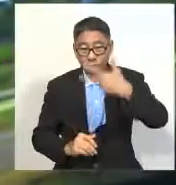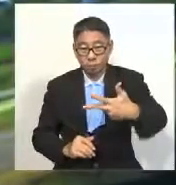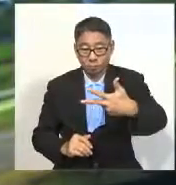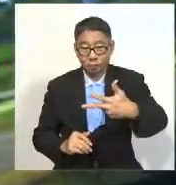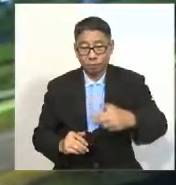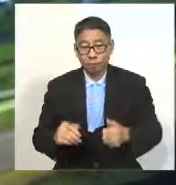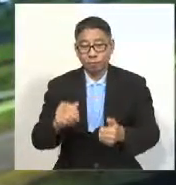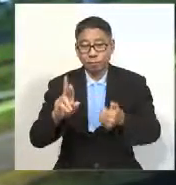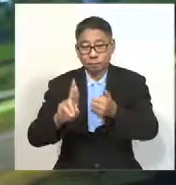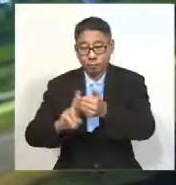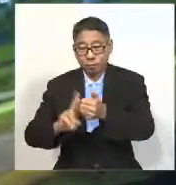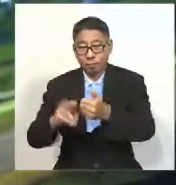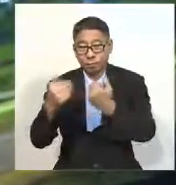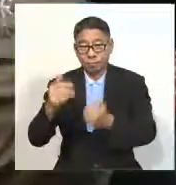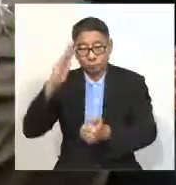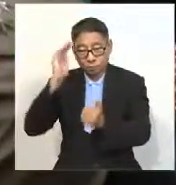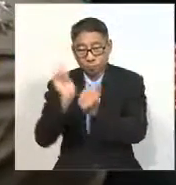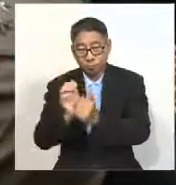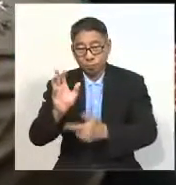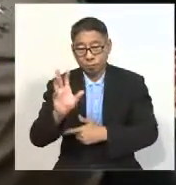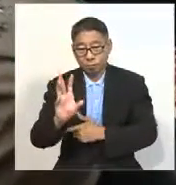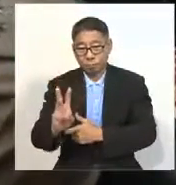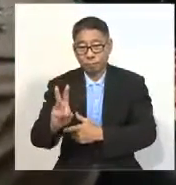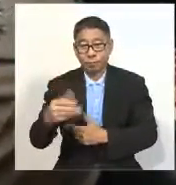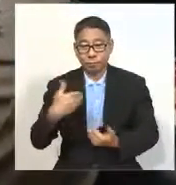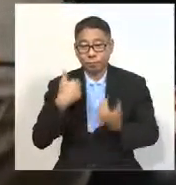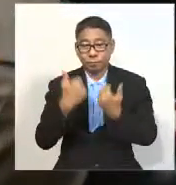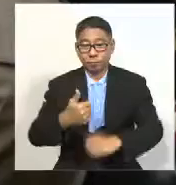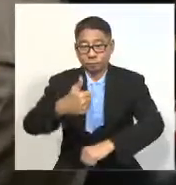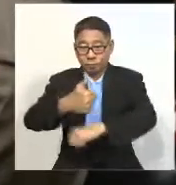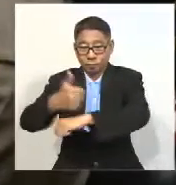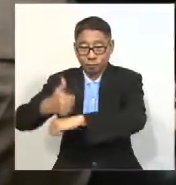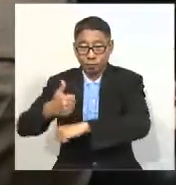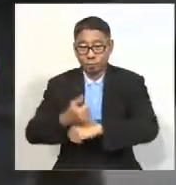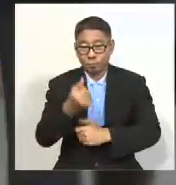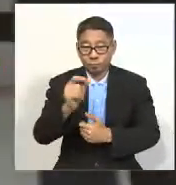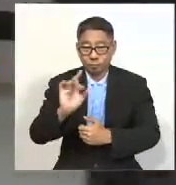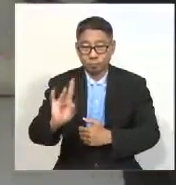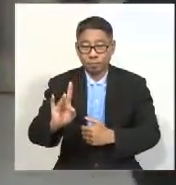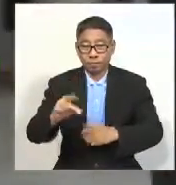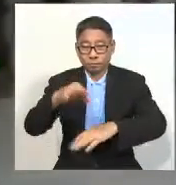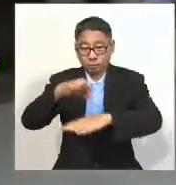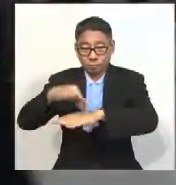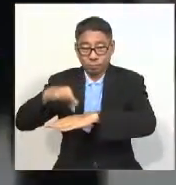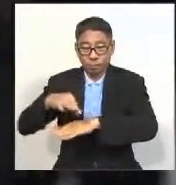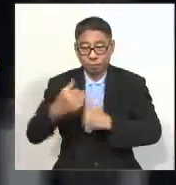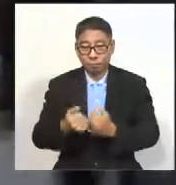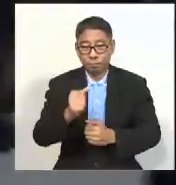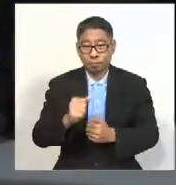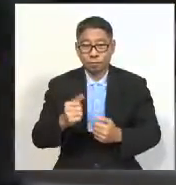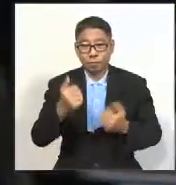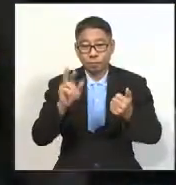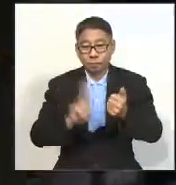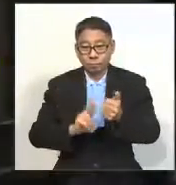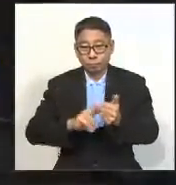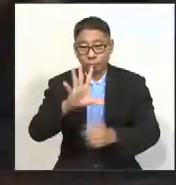แหน่งผู้ช่วยผู้บัญชาการตำรวจ6ตำแหน่งผู้บัญชาการ18ตำแหน่งรองผู้บัญชาการ50ต